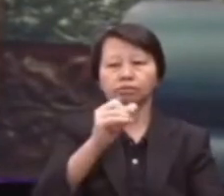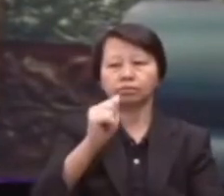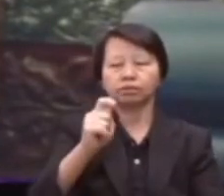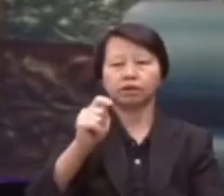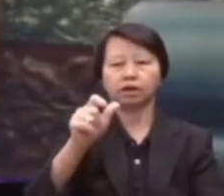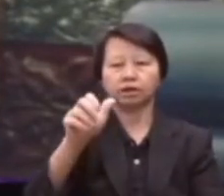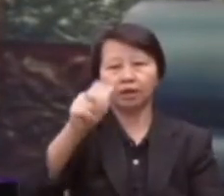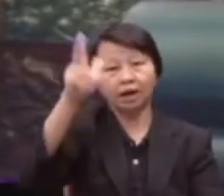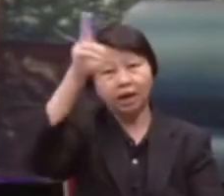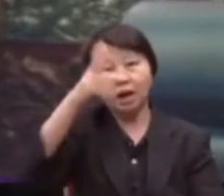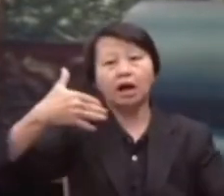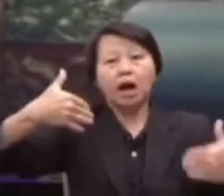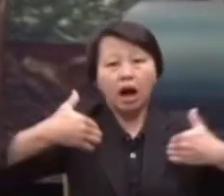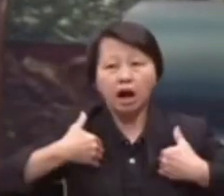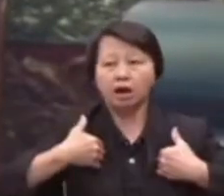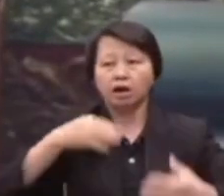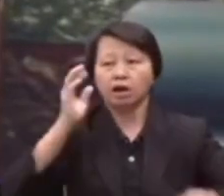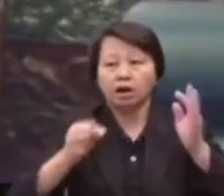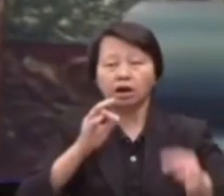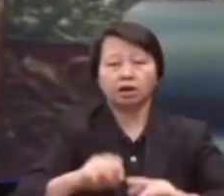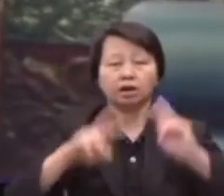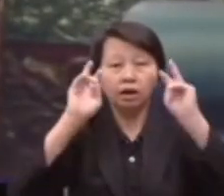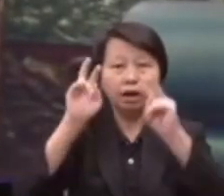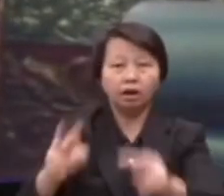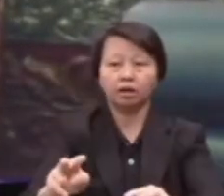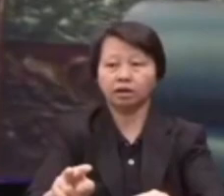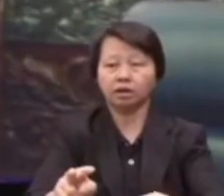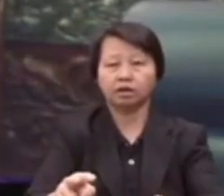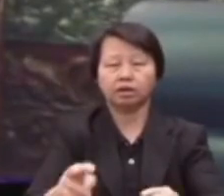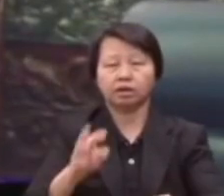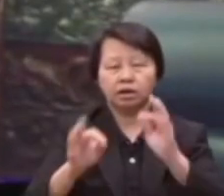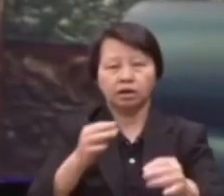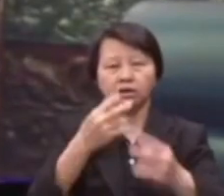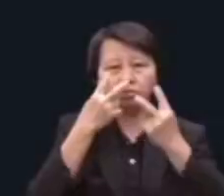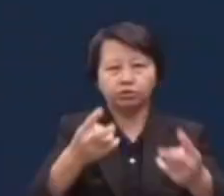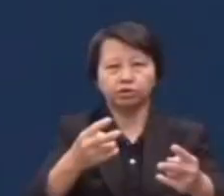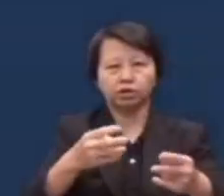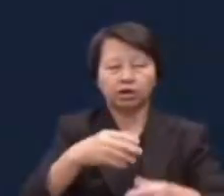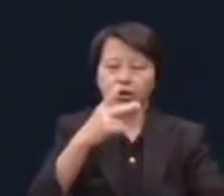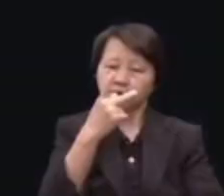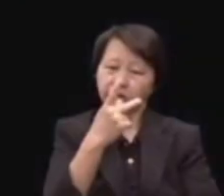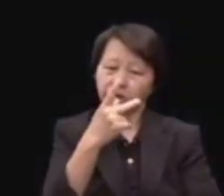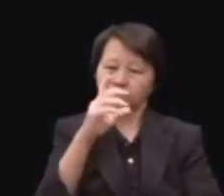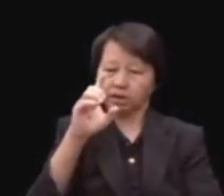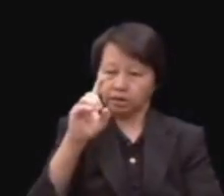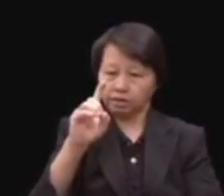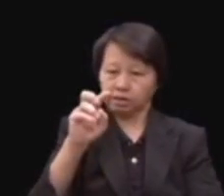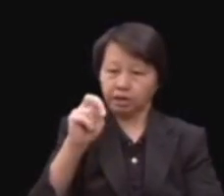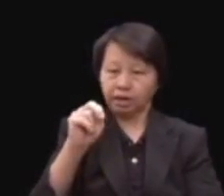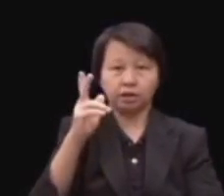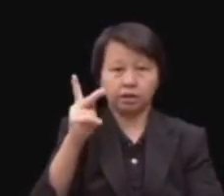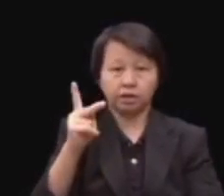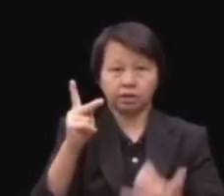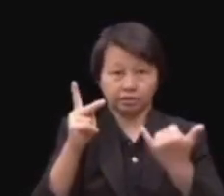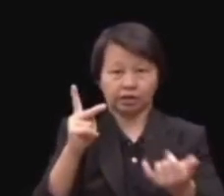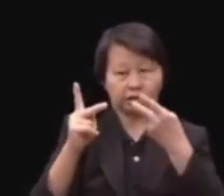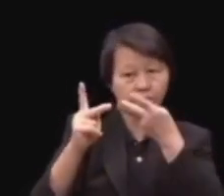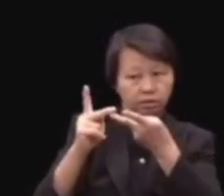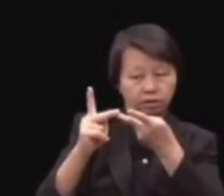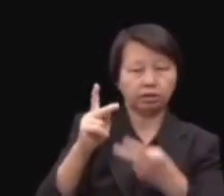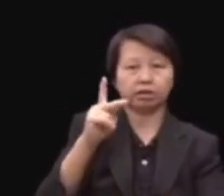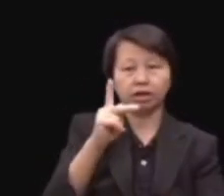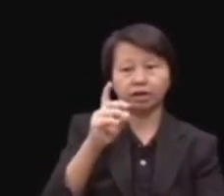ada. Kalau lihat kepada saiz keluaran dalam negara kasar kita sekarang yang